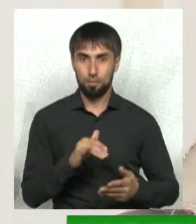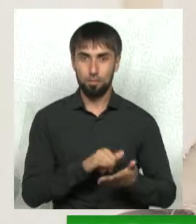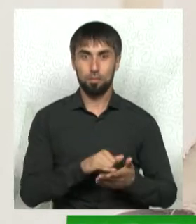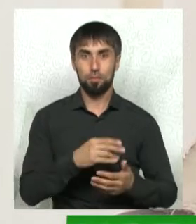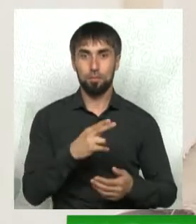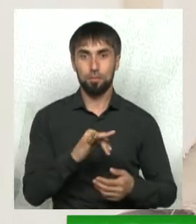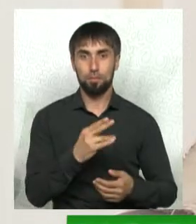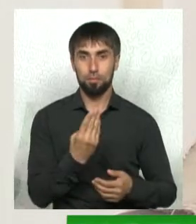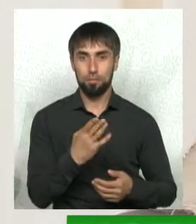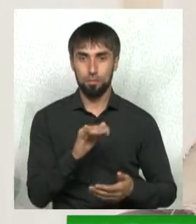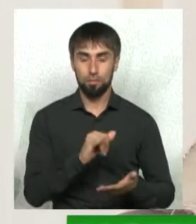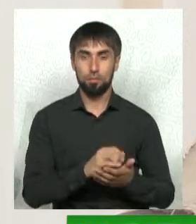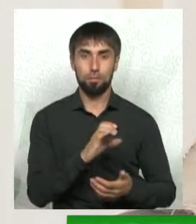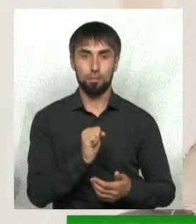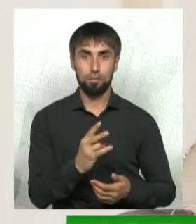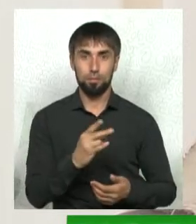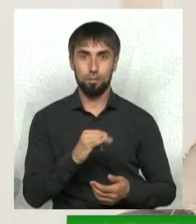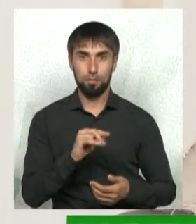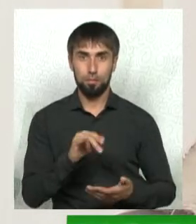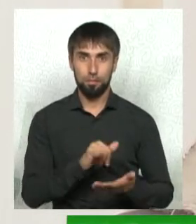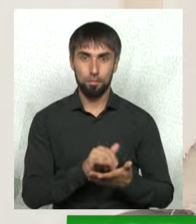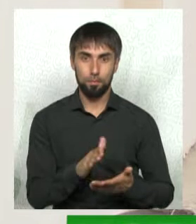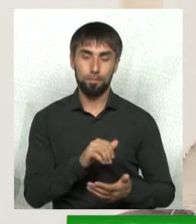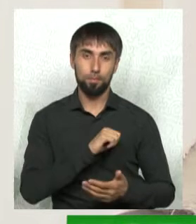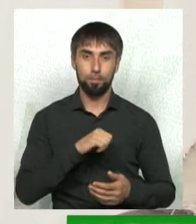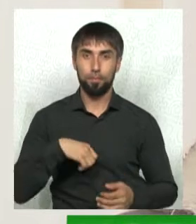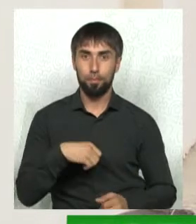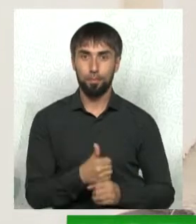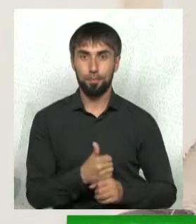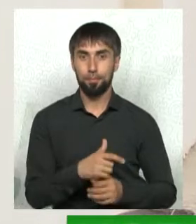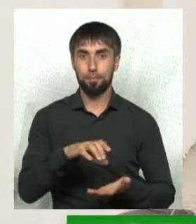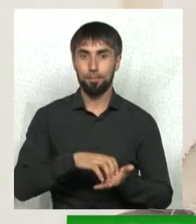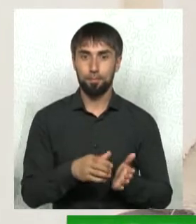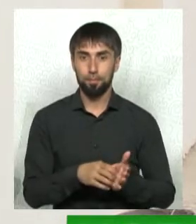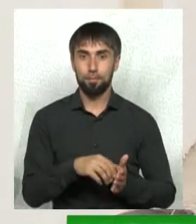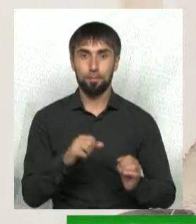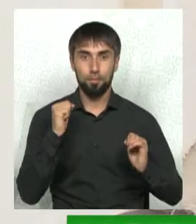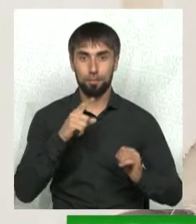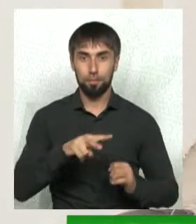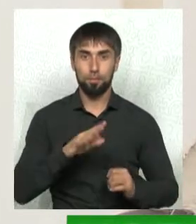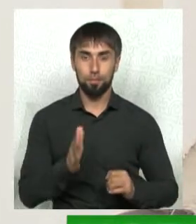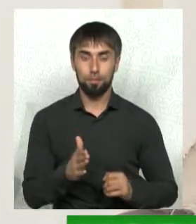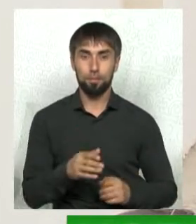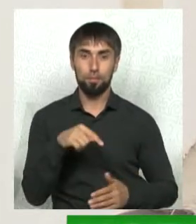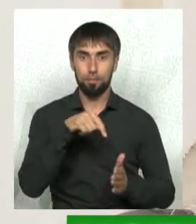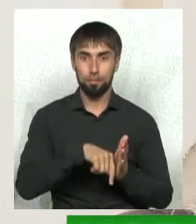душевые, санузлы. В самом главном помещении самого спортзала будет